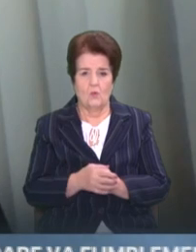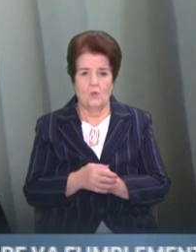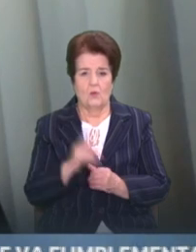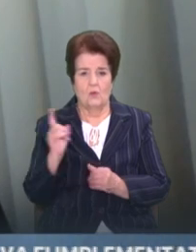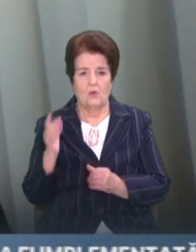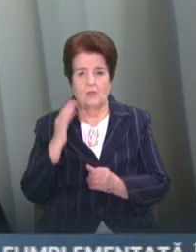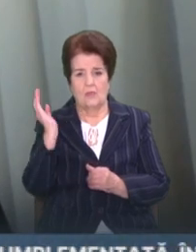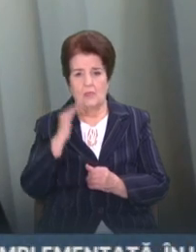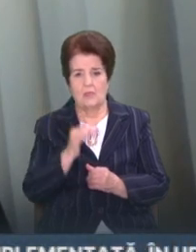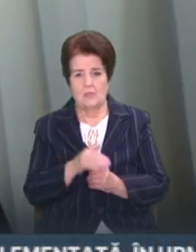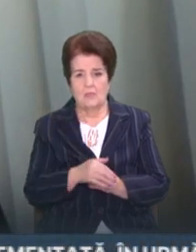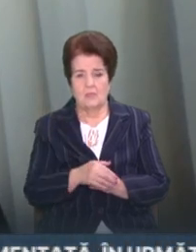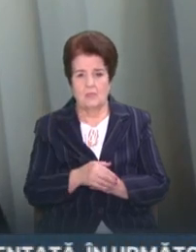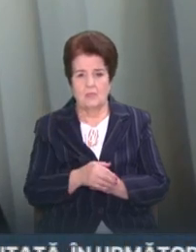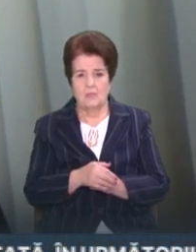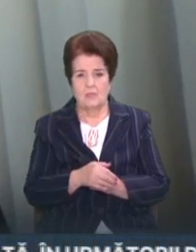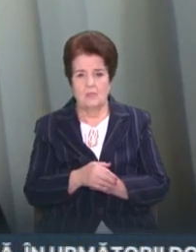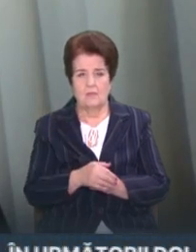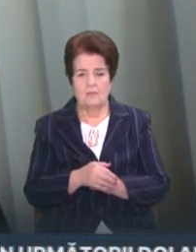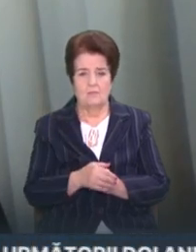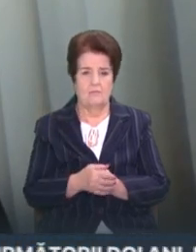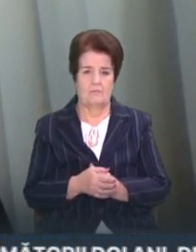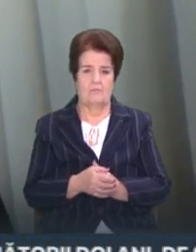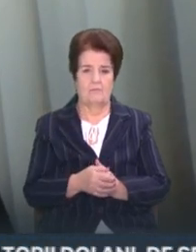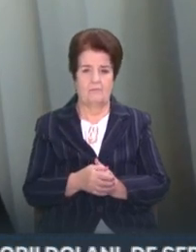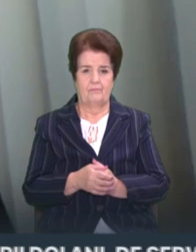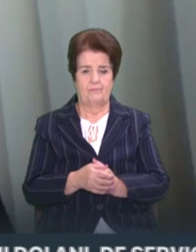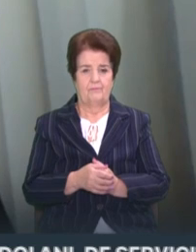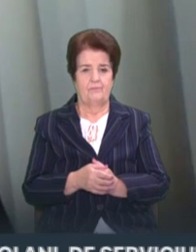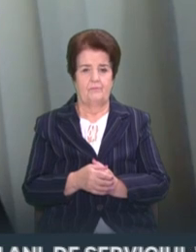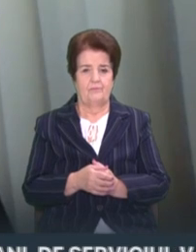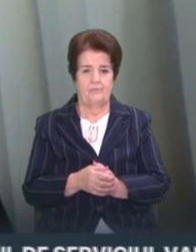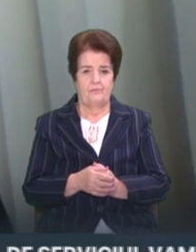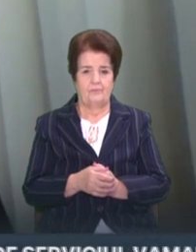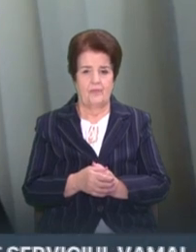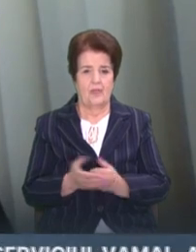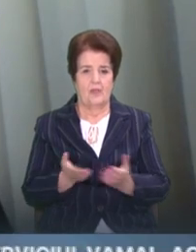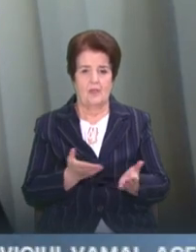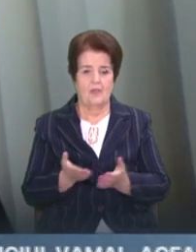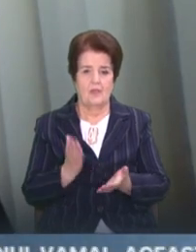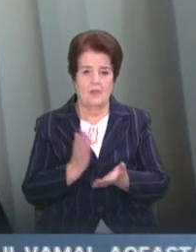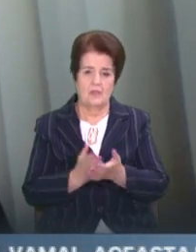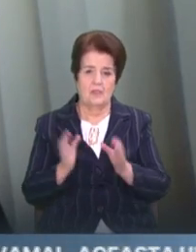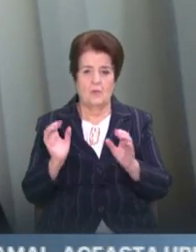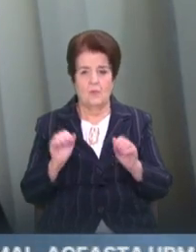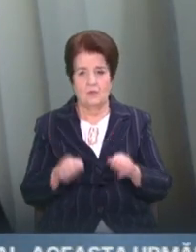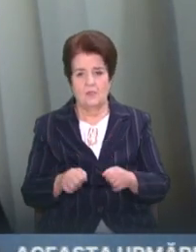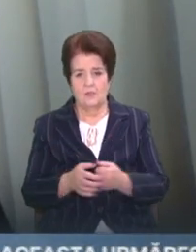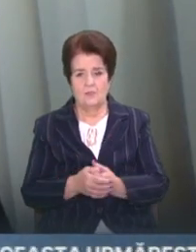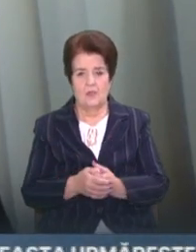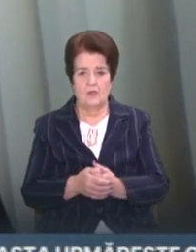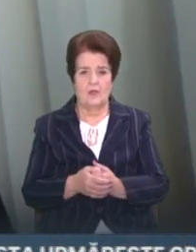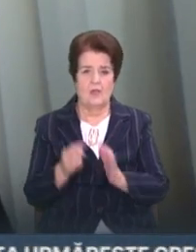centrala termoelectrică, cu nodul de la centrala termoelectrică moldovenească. Lucrul ăsta este posibil fizic, doar că, din punct de vedere organizatoric,